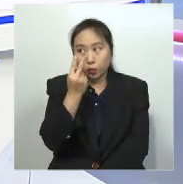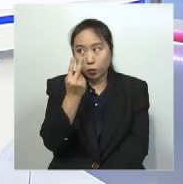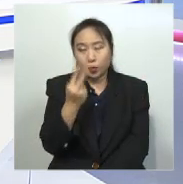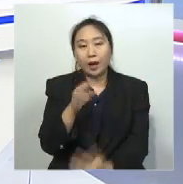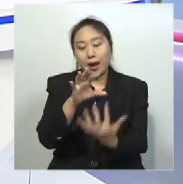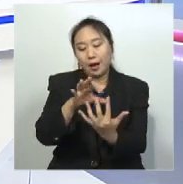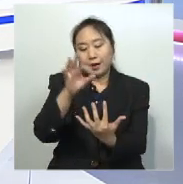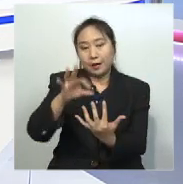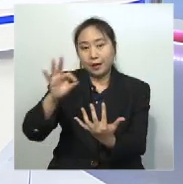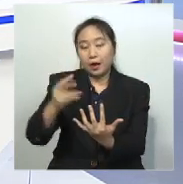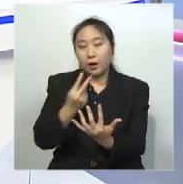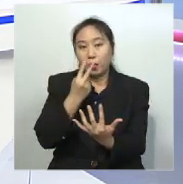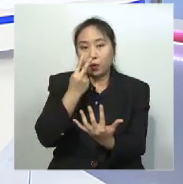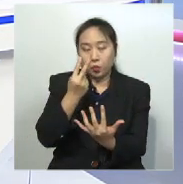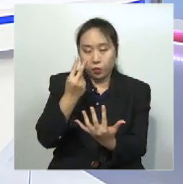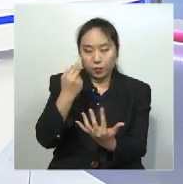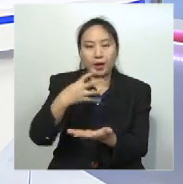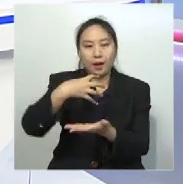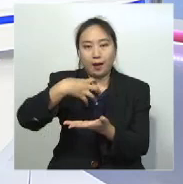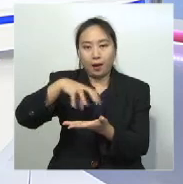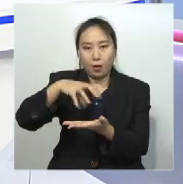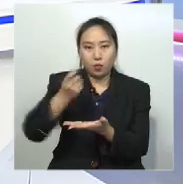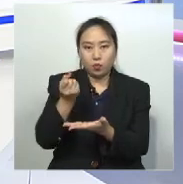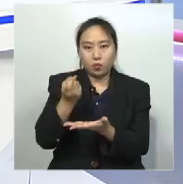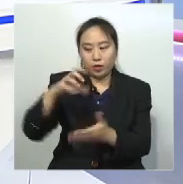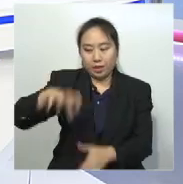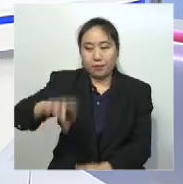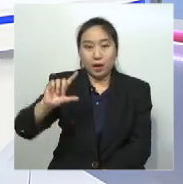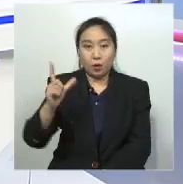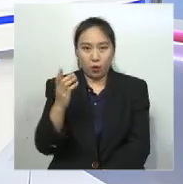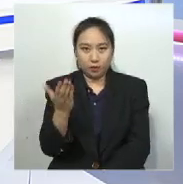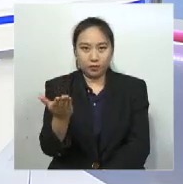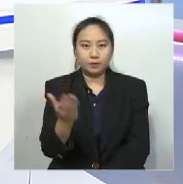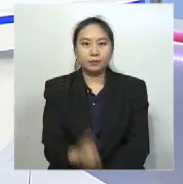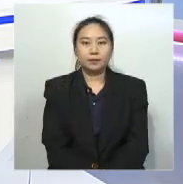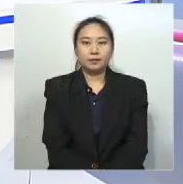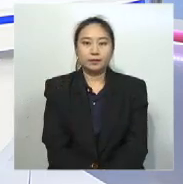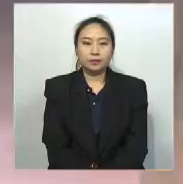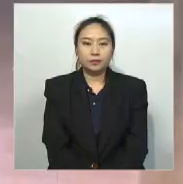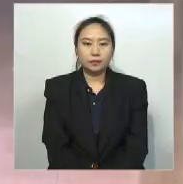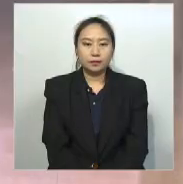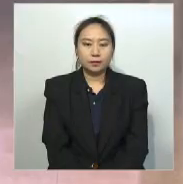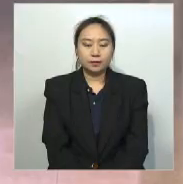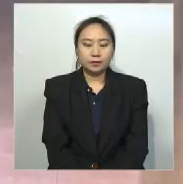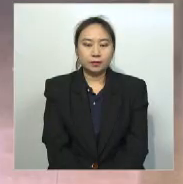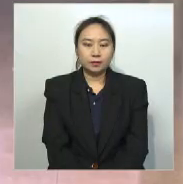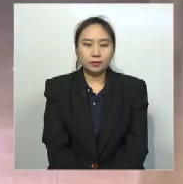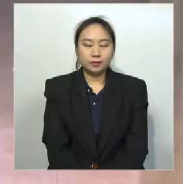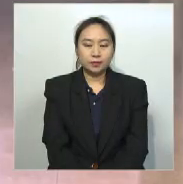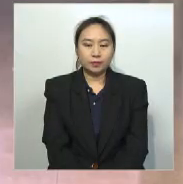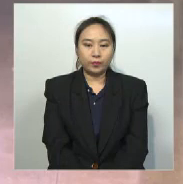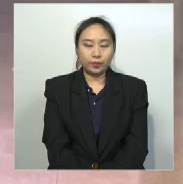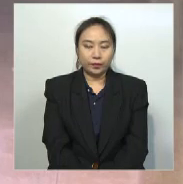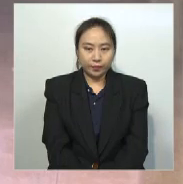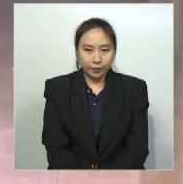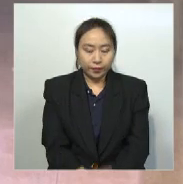การคัดเลือกครั้งนี้นะคะจากคุณลิลิยาอุปพงศ์รายงานจากเมืองทองธานีค่ะเชิญค่ะคุณลิลิยาคะ ค่ะคุ